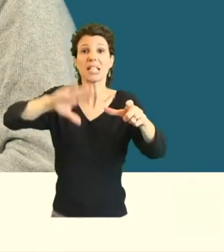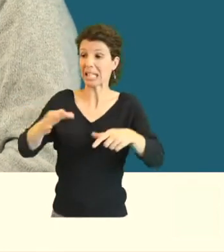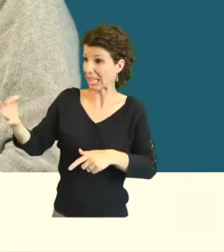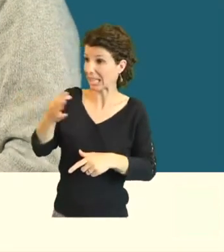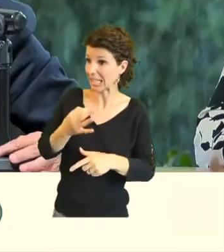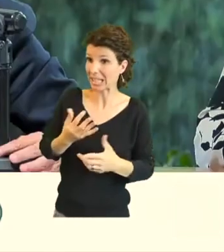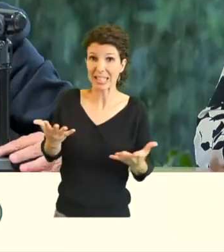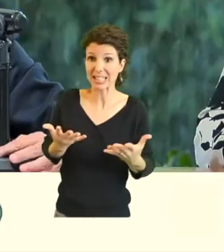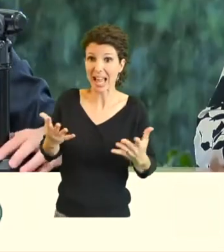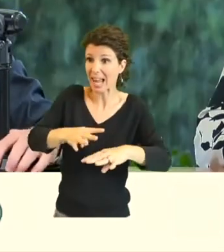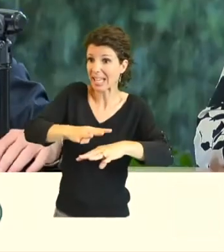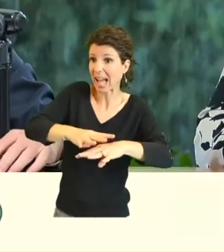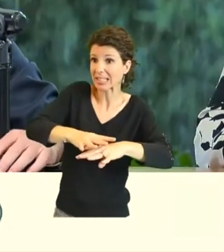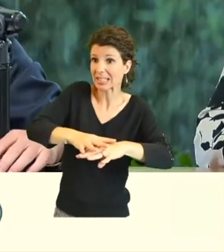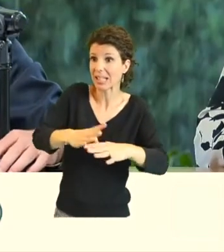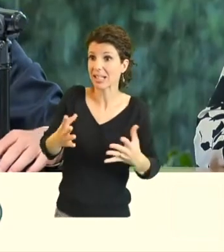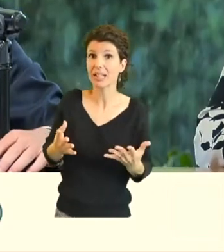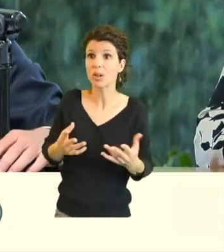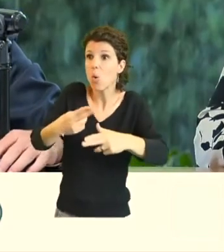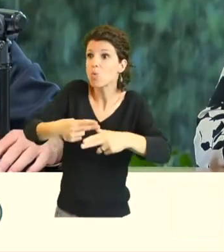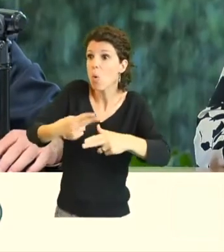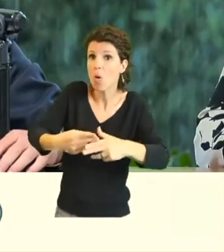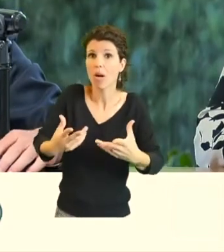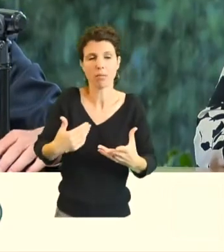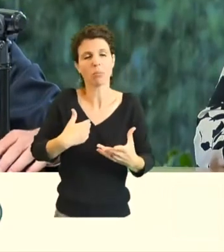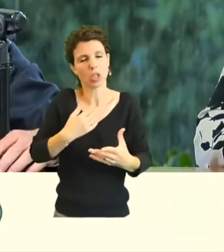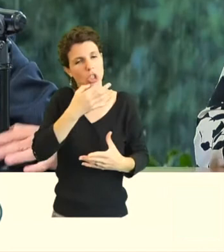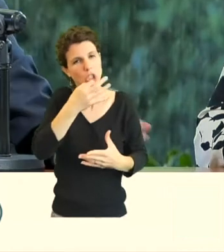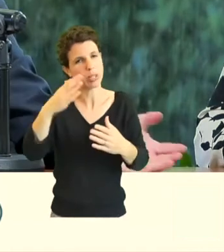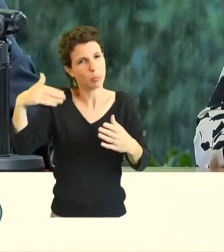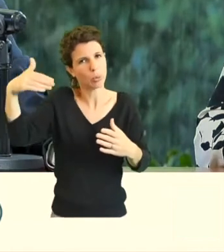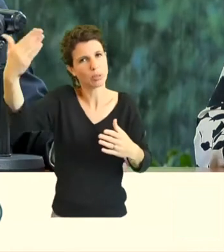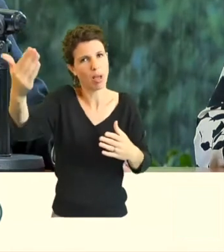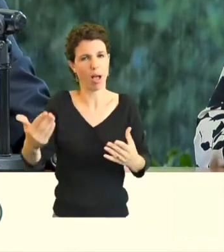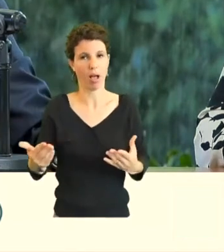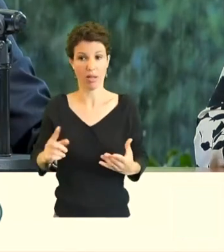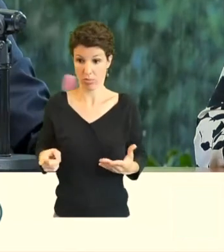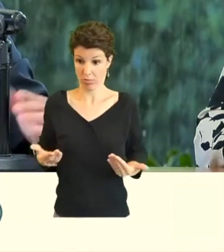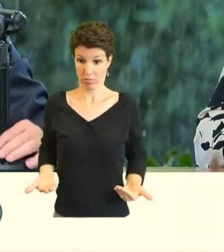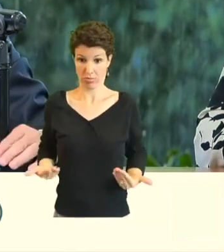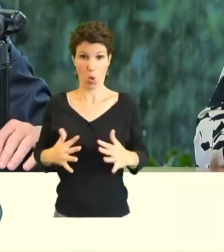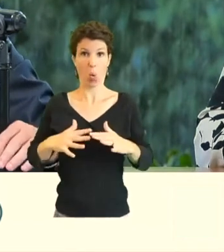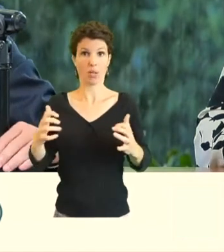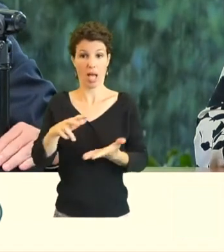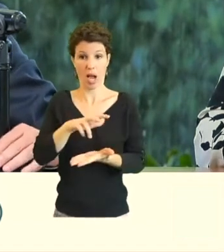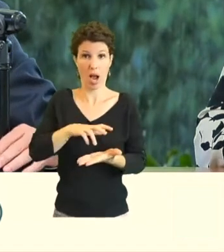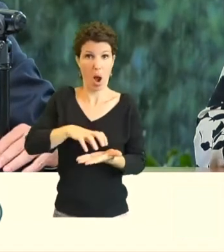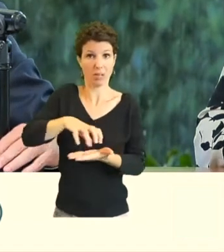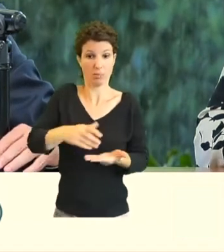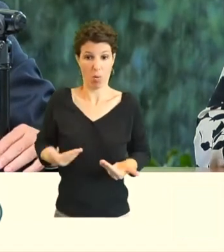une injonction de ravalement de façade, je vous le donnerai, monsieur le maire.